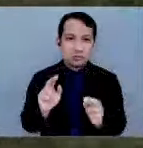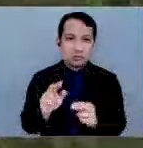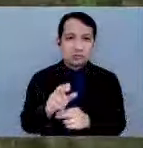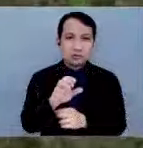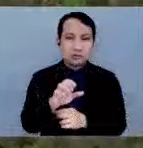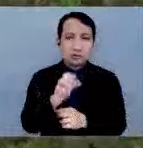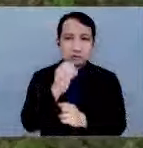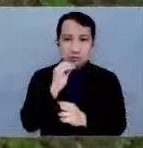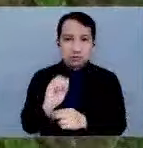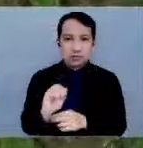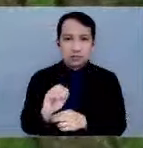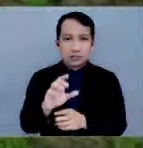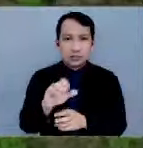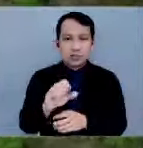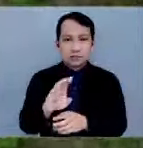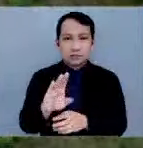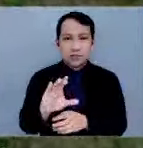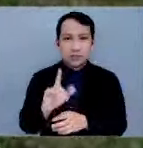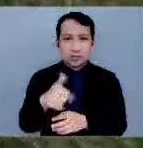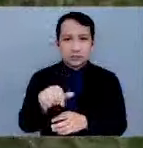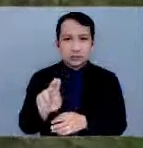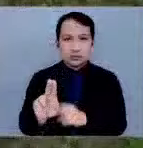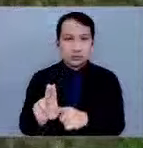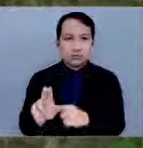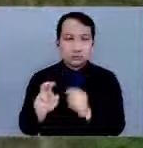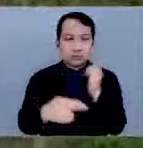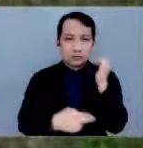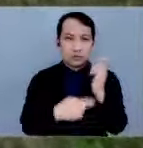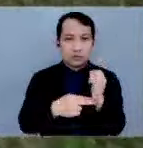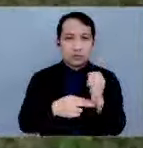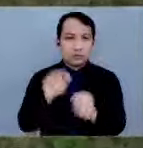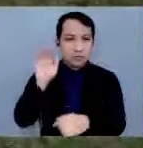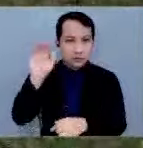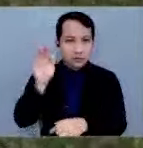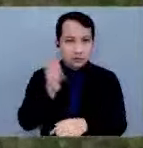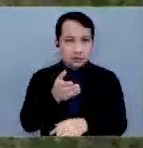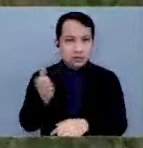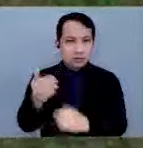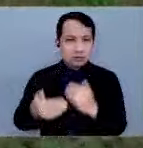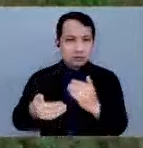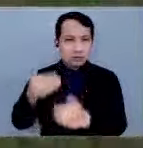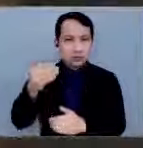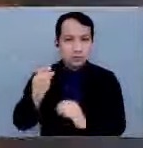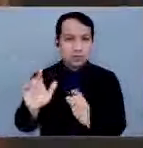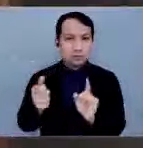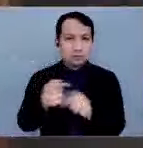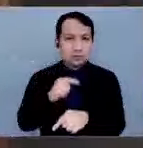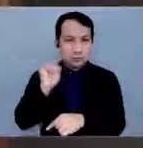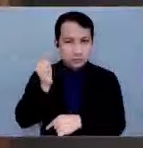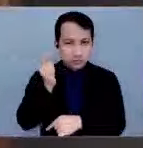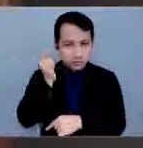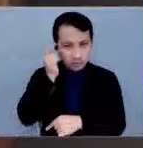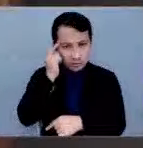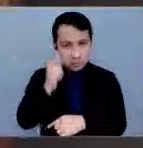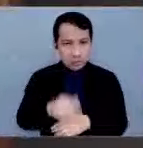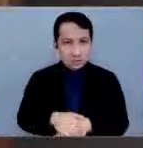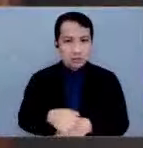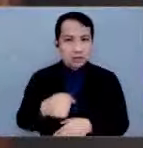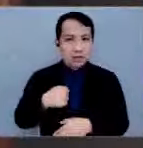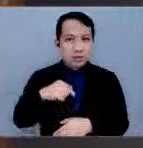ang Sagbayan LGU laban sa resort. May panawagan naman ang resort sa mga opisyal ng gobyerno. Yung panawagan ko po,